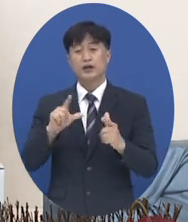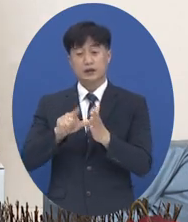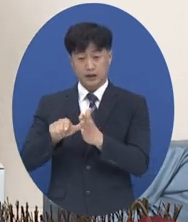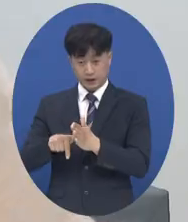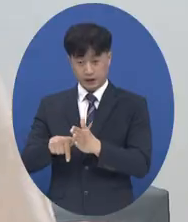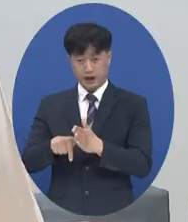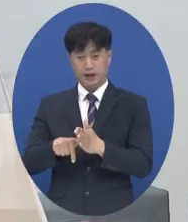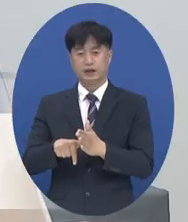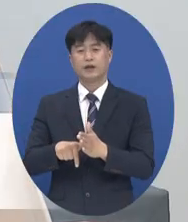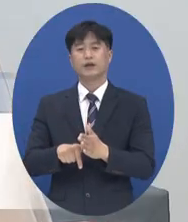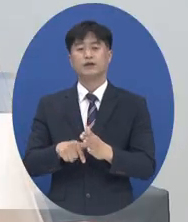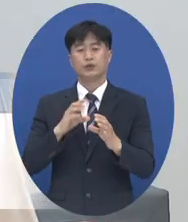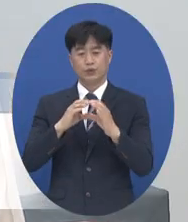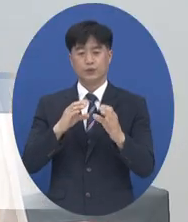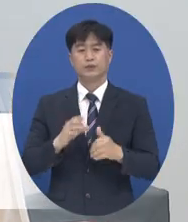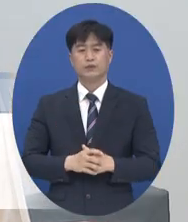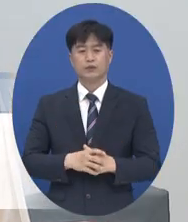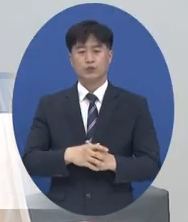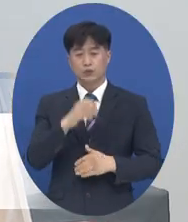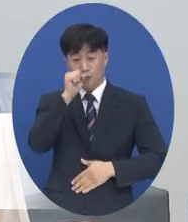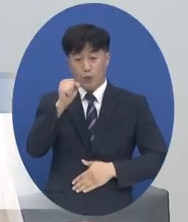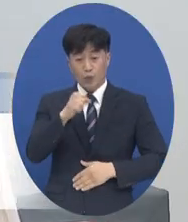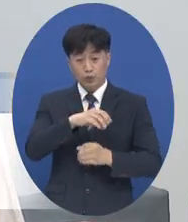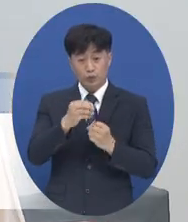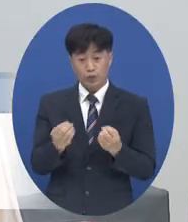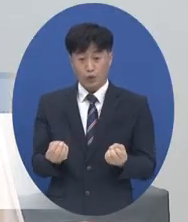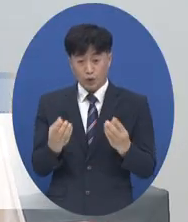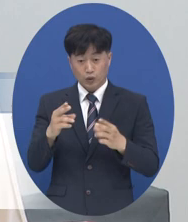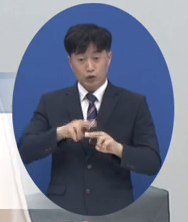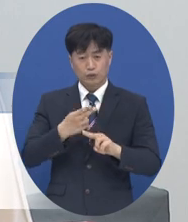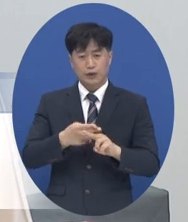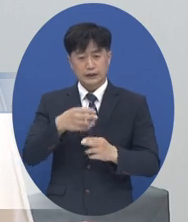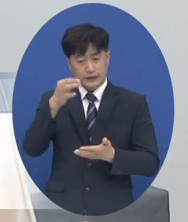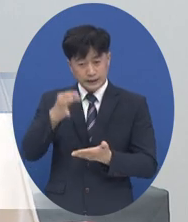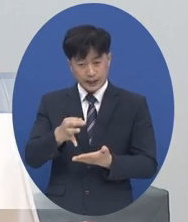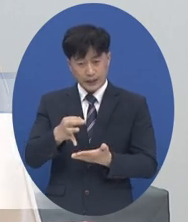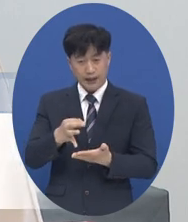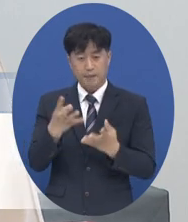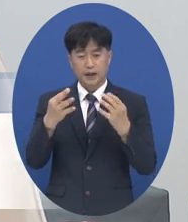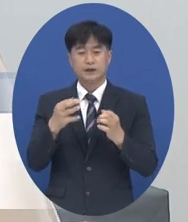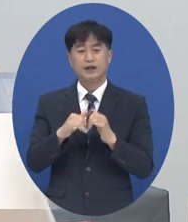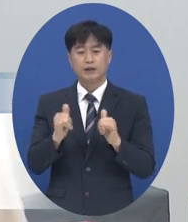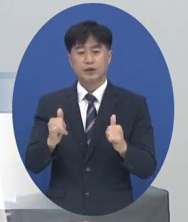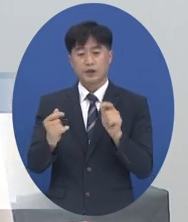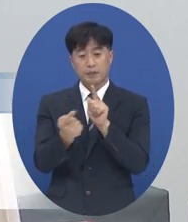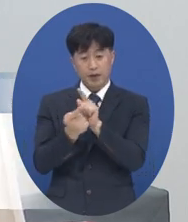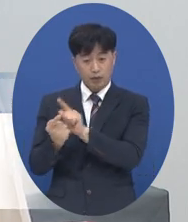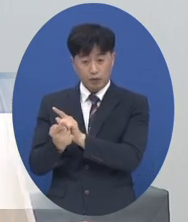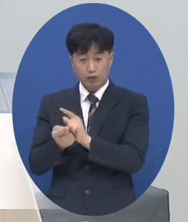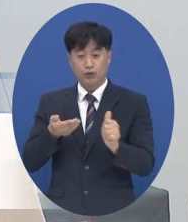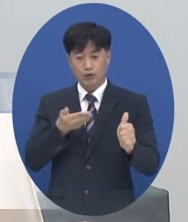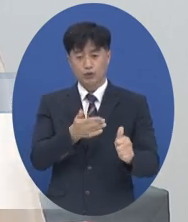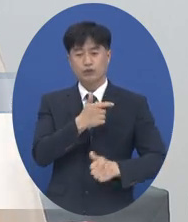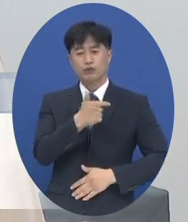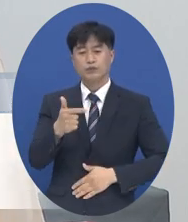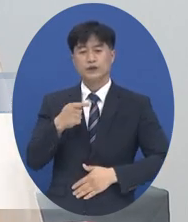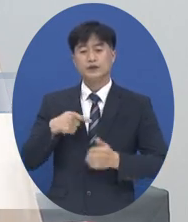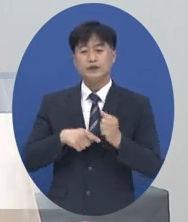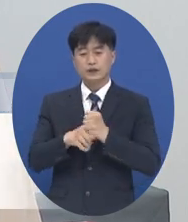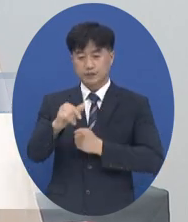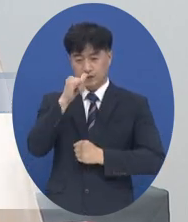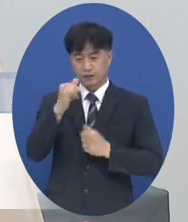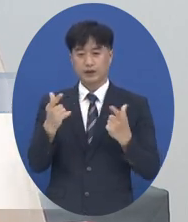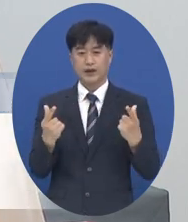너무나 좋은 추석 선물 또 저렴한 가격으로 또 많은 분들에게 또 이렇게 어 좀 접할 수 있게 해줘서 어